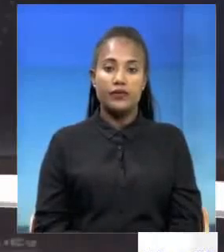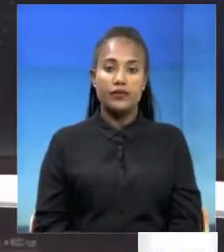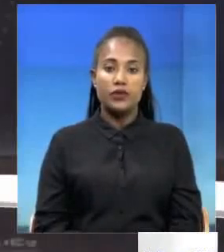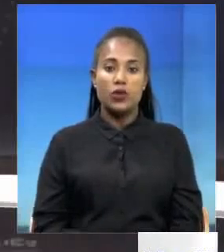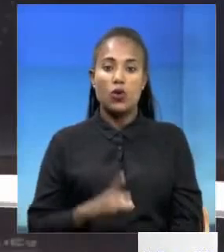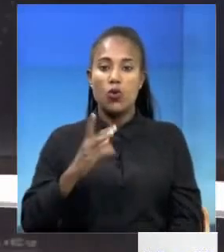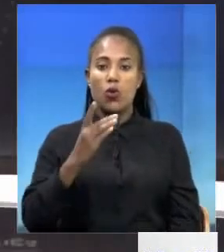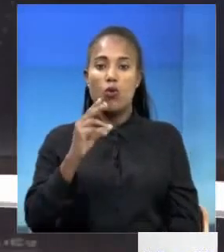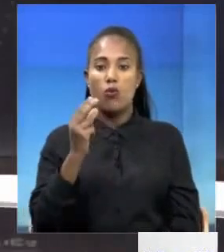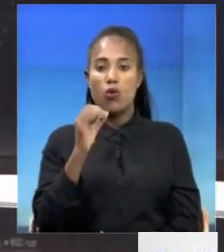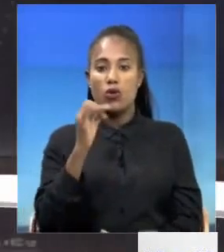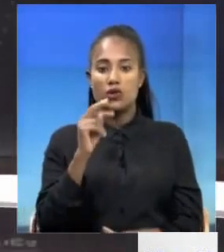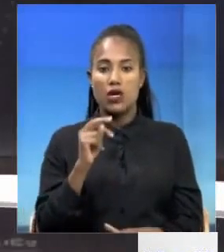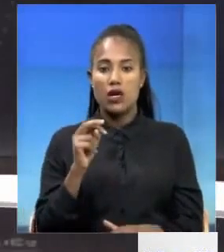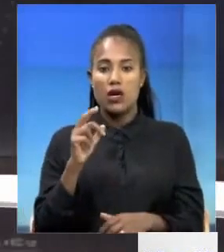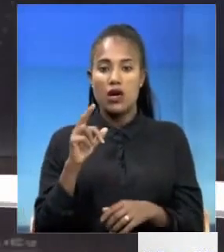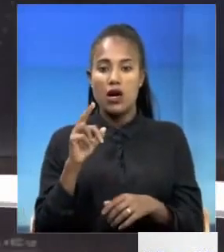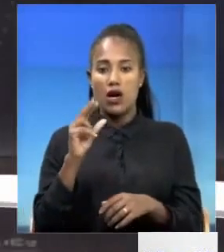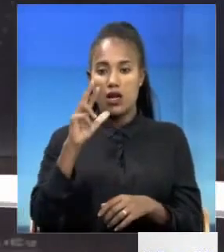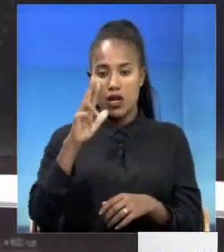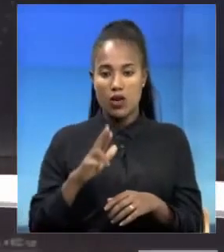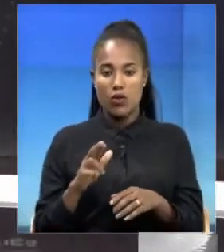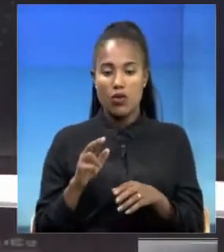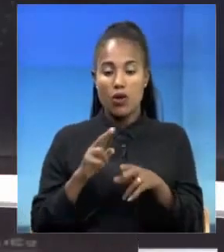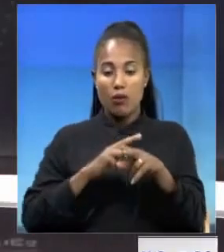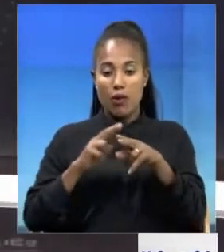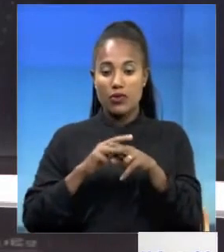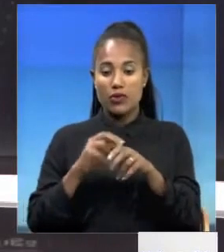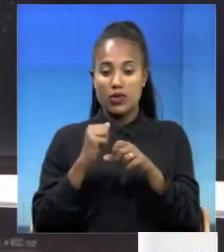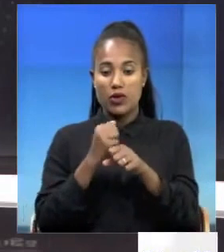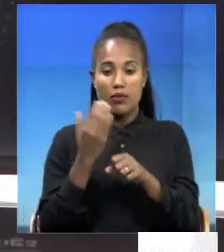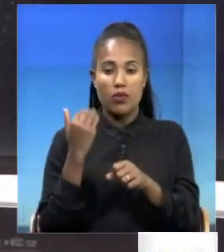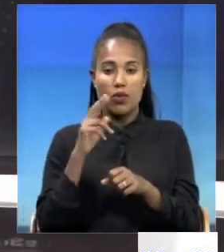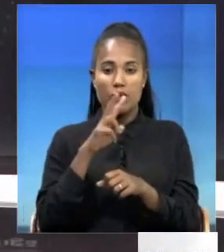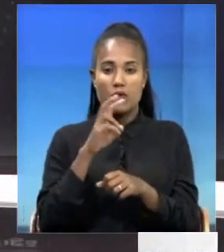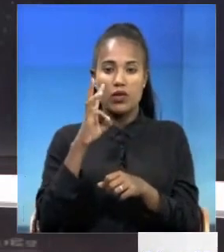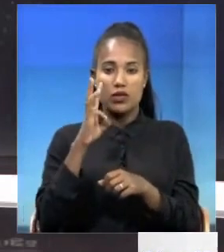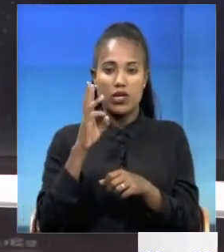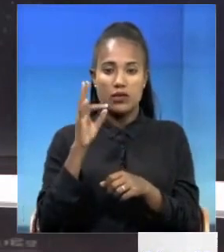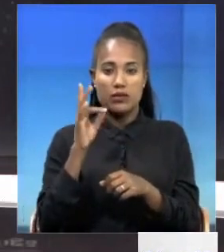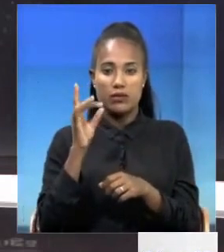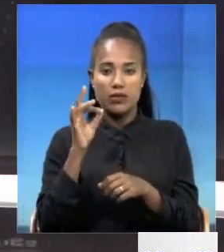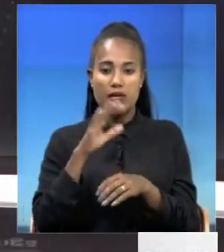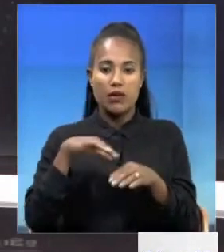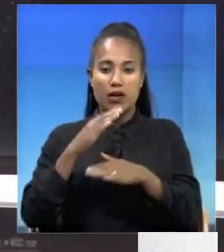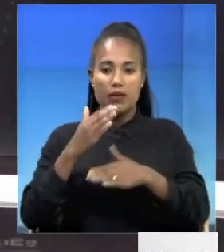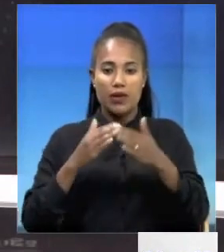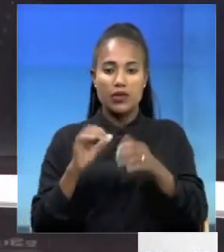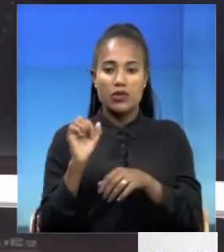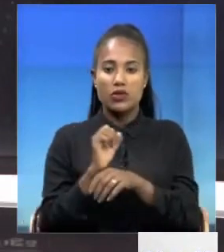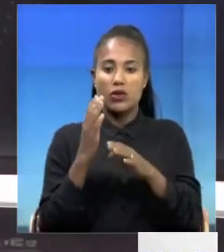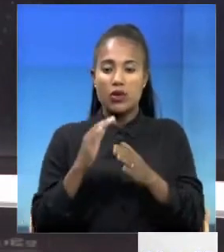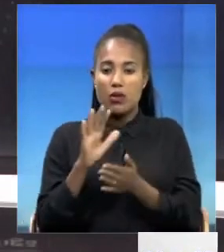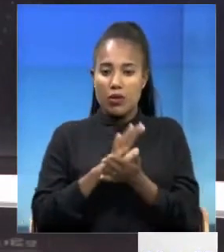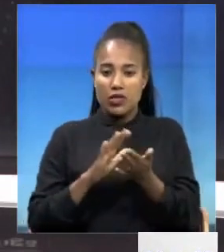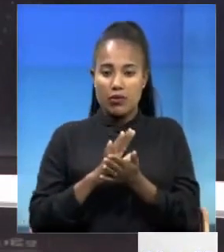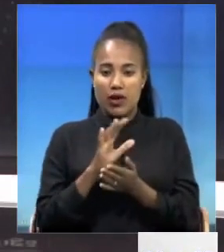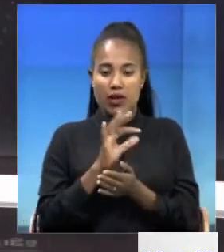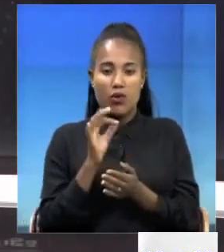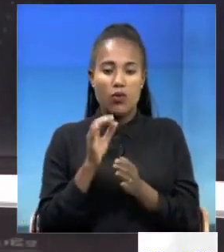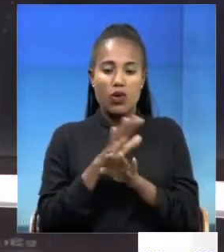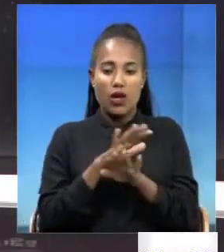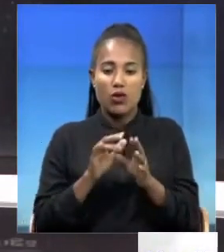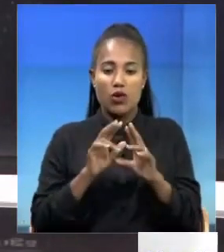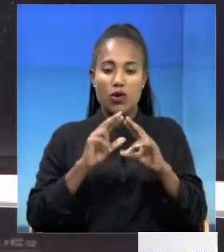ከኮምቦልቻ ሐራ ገበያ ባለው የባቡር መስመር ዝርጋታ ላይ ሲሰሩ የነበሩ ከ268 በላይ የግንባታ ተሽከርካሪዎች ባሸባሪውና